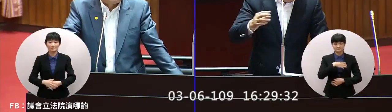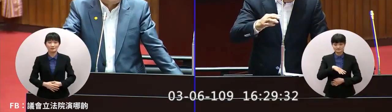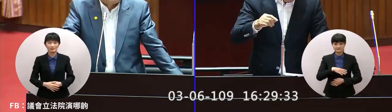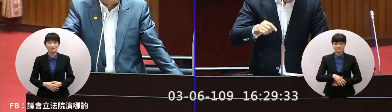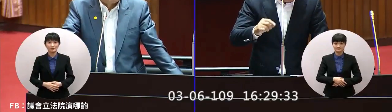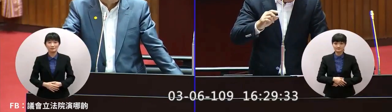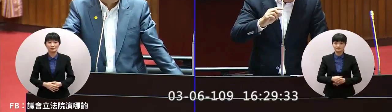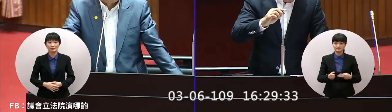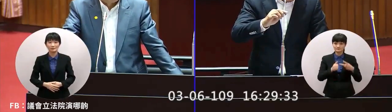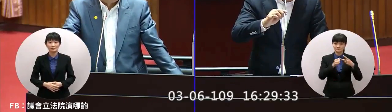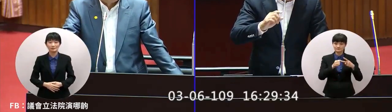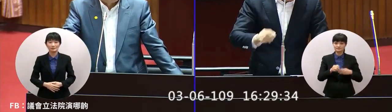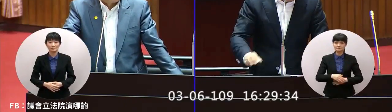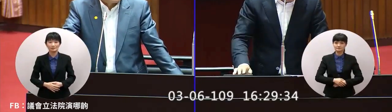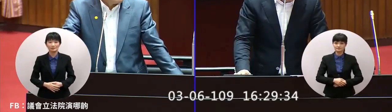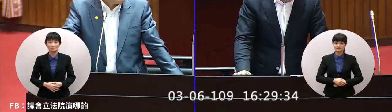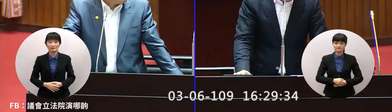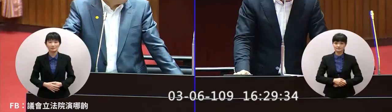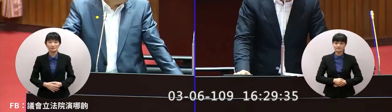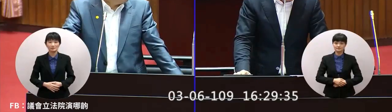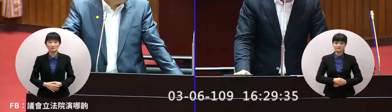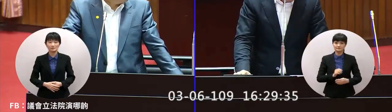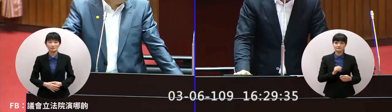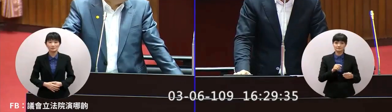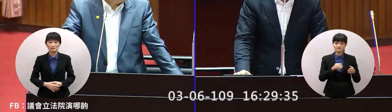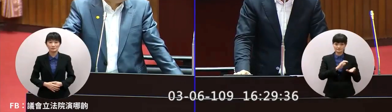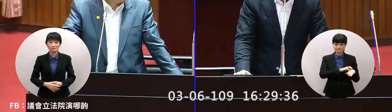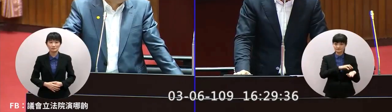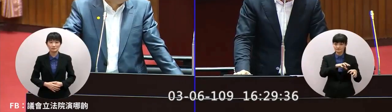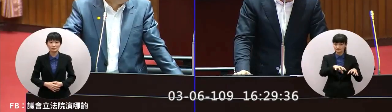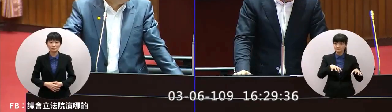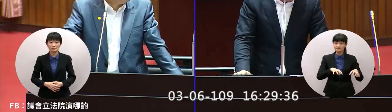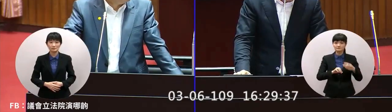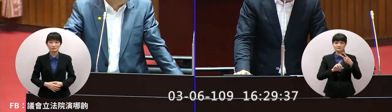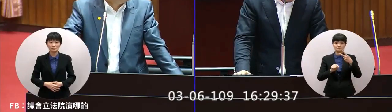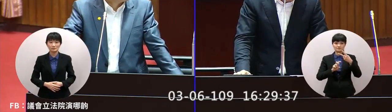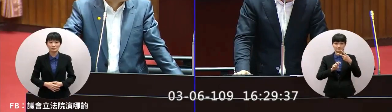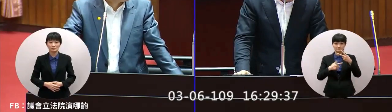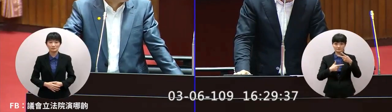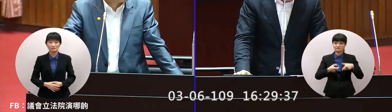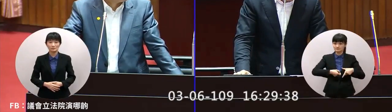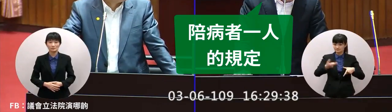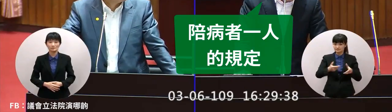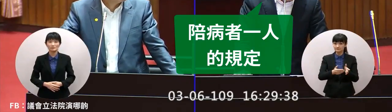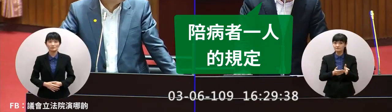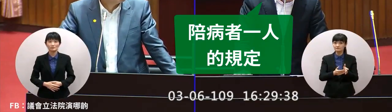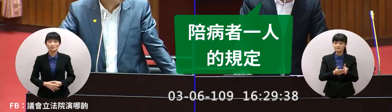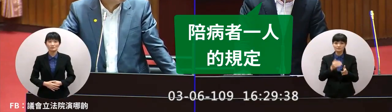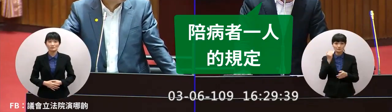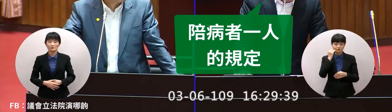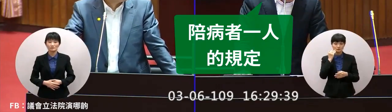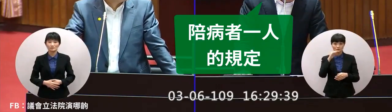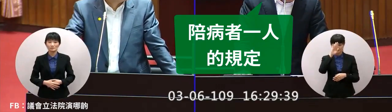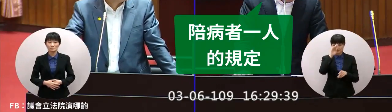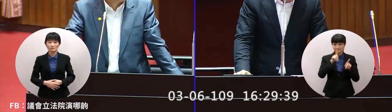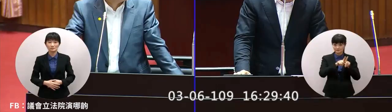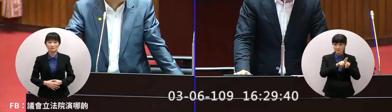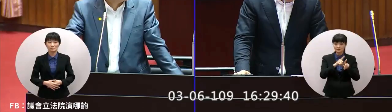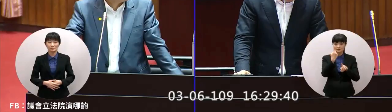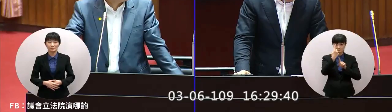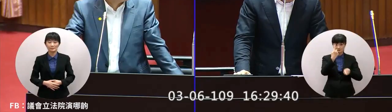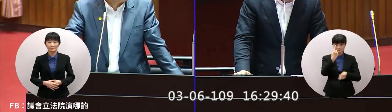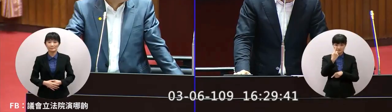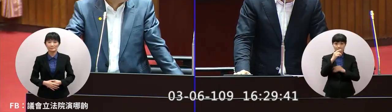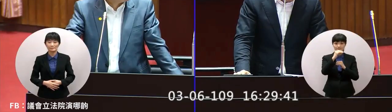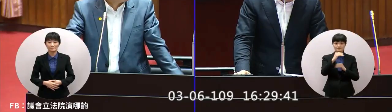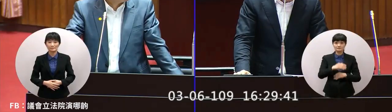那第二个了也是针对在医疗院所了，我们在2月26号已经公布嘛，就是说陪病者一人的规定，还